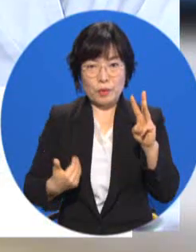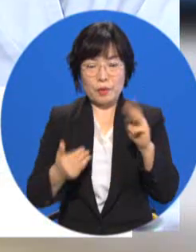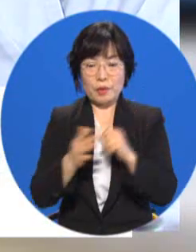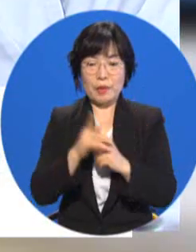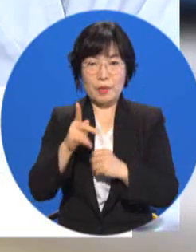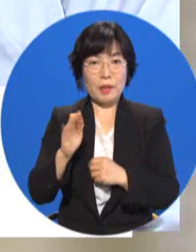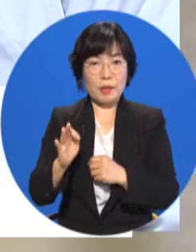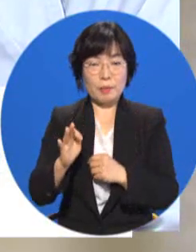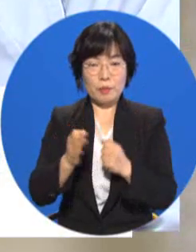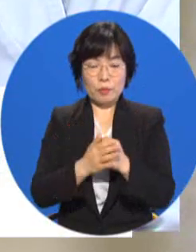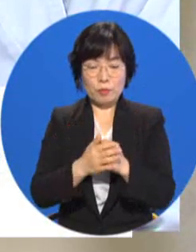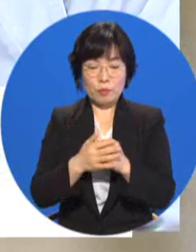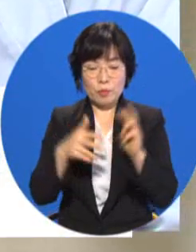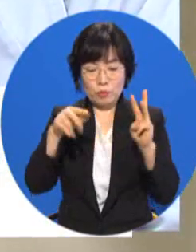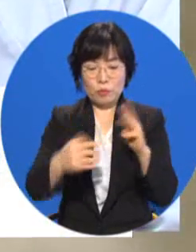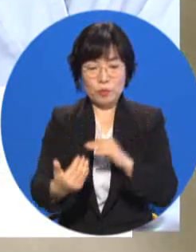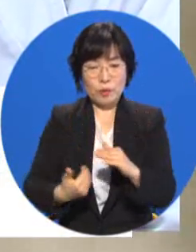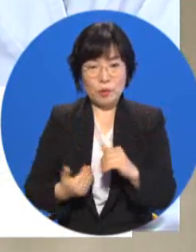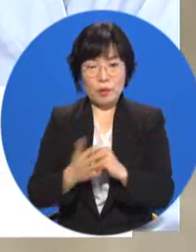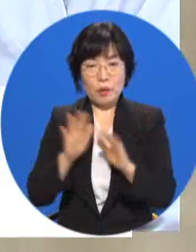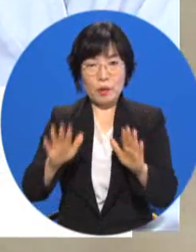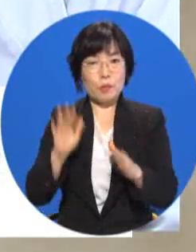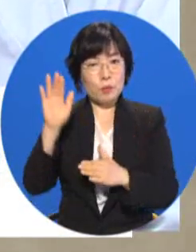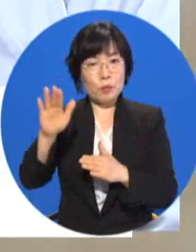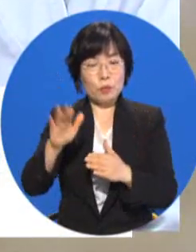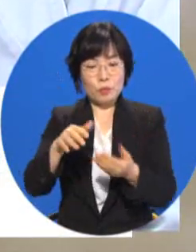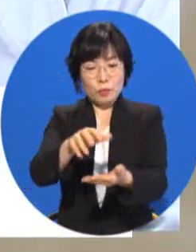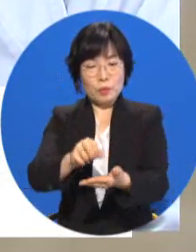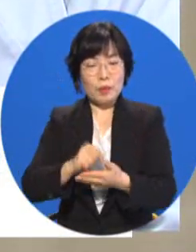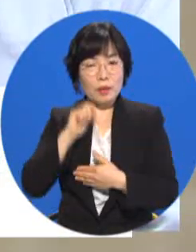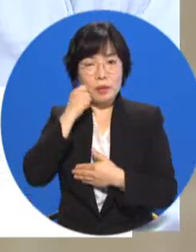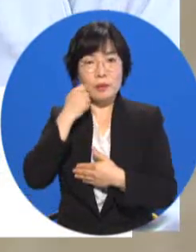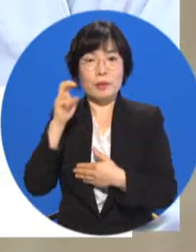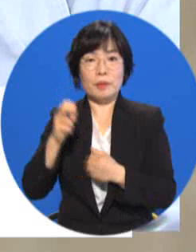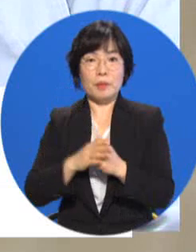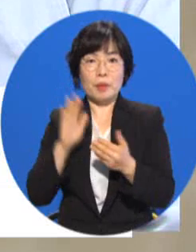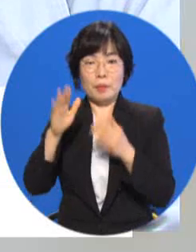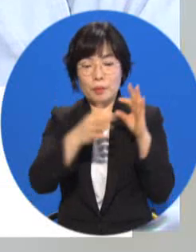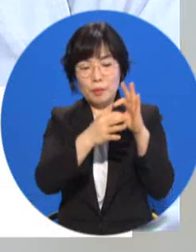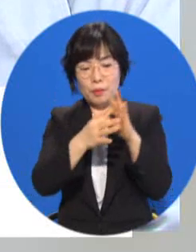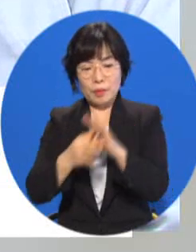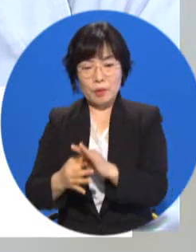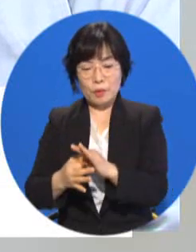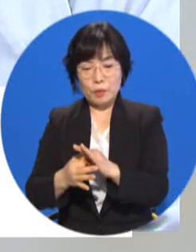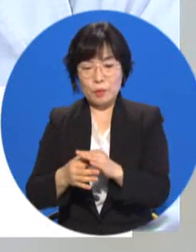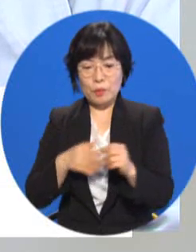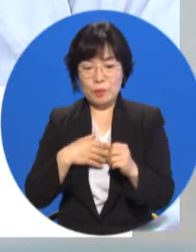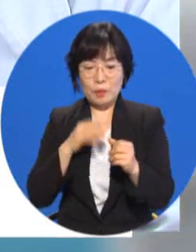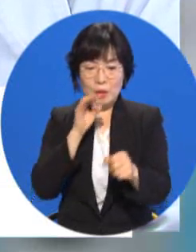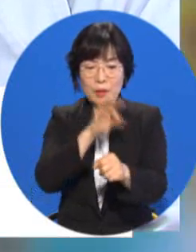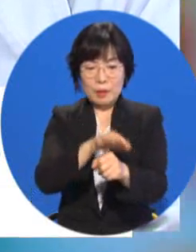지속적으로 돼 있고요. 현재로서는 수급 자체가 아예 안 되고 있는 상황입니다. 앞으로도 저희 거래처나 뭐